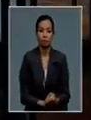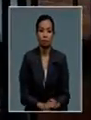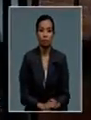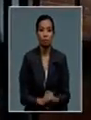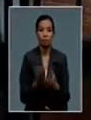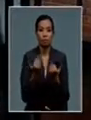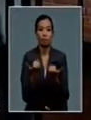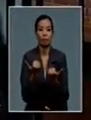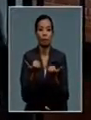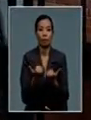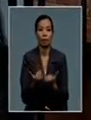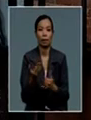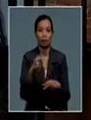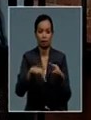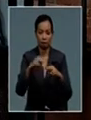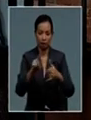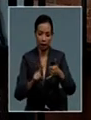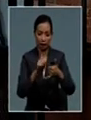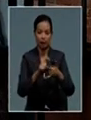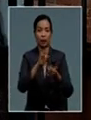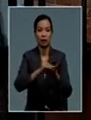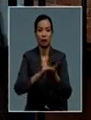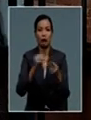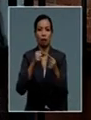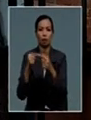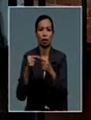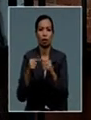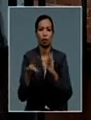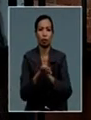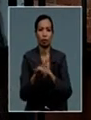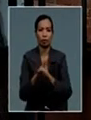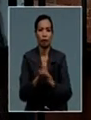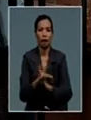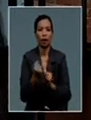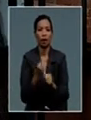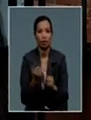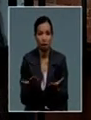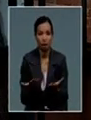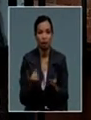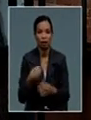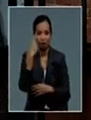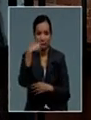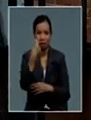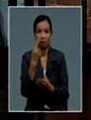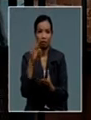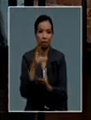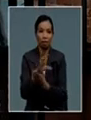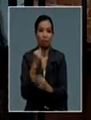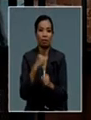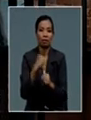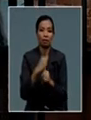เวลานี้ก็ยังเป็นในส่วนของการสืบสวนสอบสวนต่อไปนะคะว่าท้ายที่สุดแล้วก่อเหตุอย่างไรแล้วใครเป็นผู้บงการอยู่เบื้อง